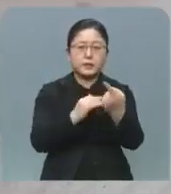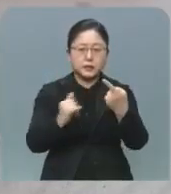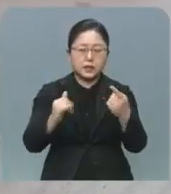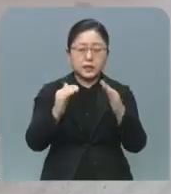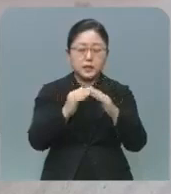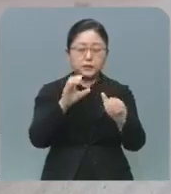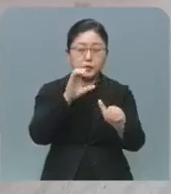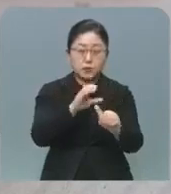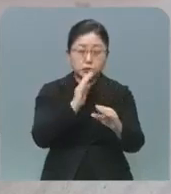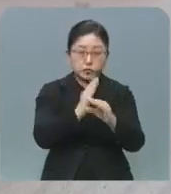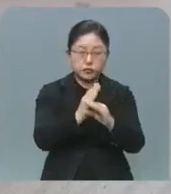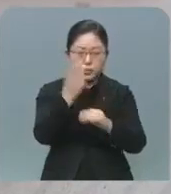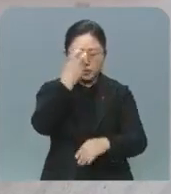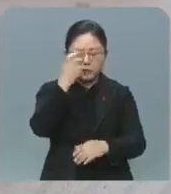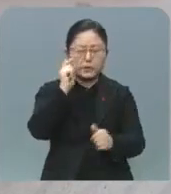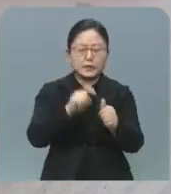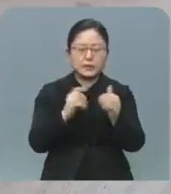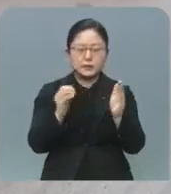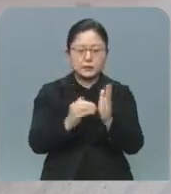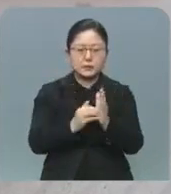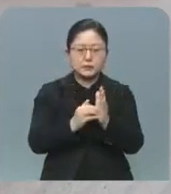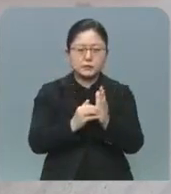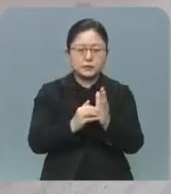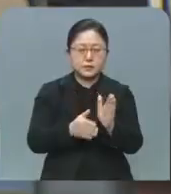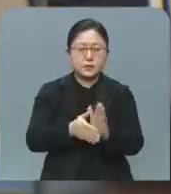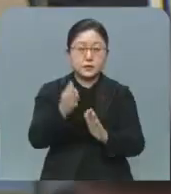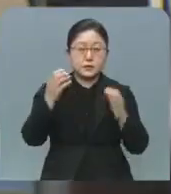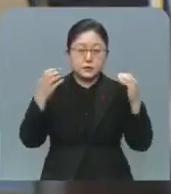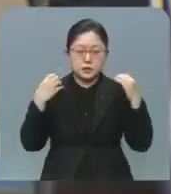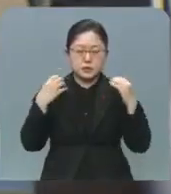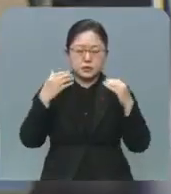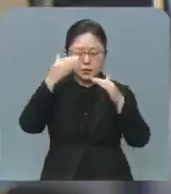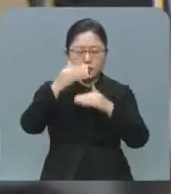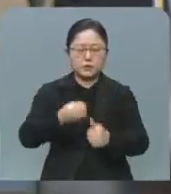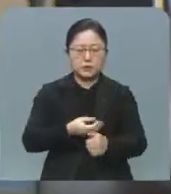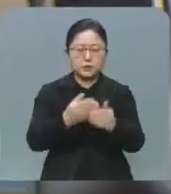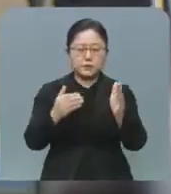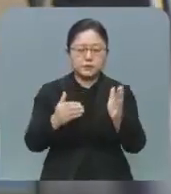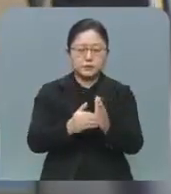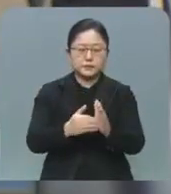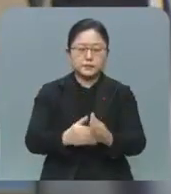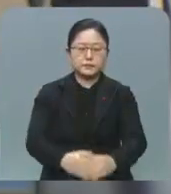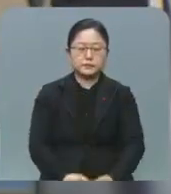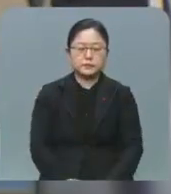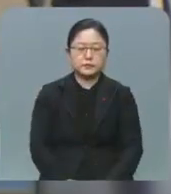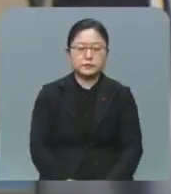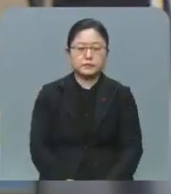1명이 자가격리 중 검사에서 확진됐습니다. 지금까지 광주광역시청에서 KBS 뉴스 손준수입니다.